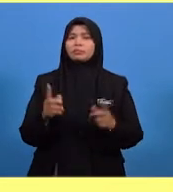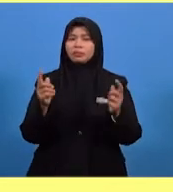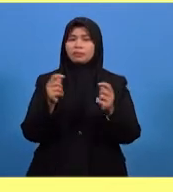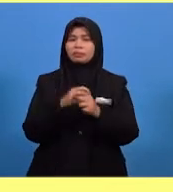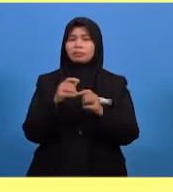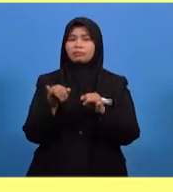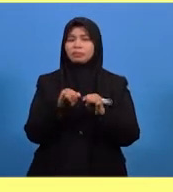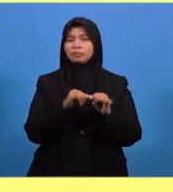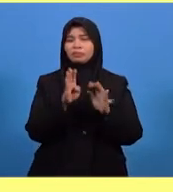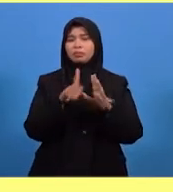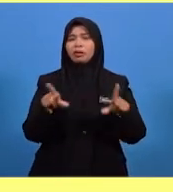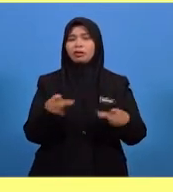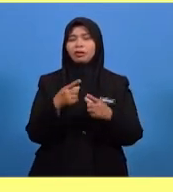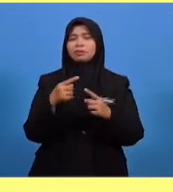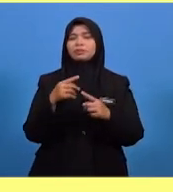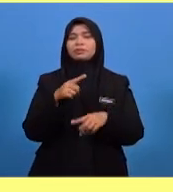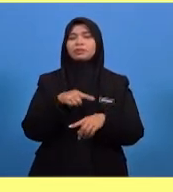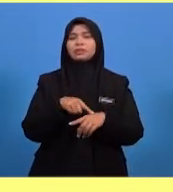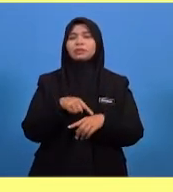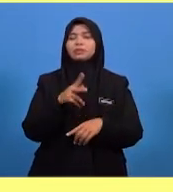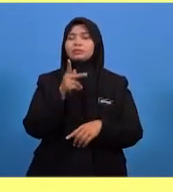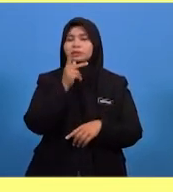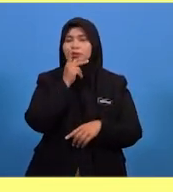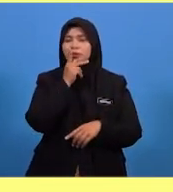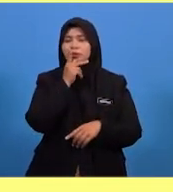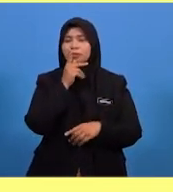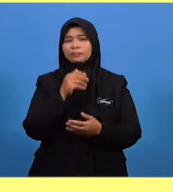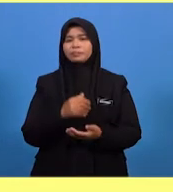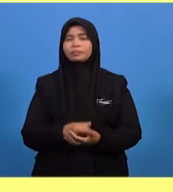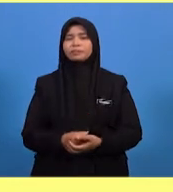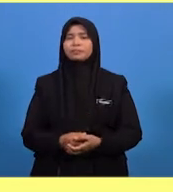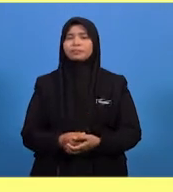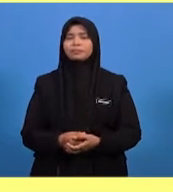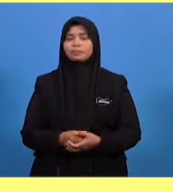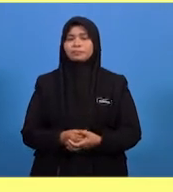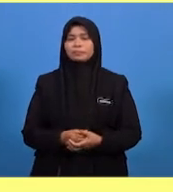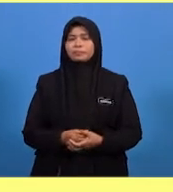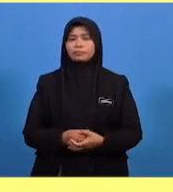penentangan juga berlaku di Kedah yaitu di daerah paling